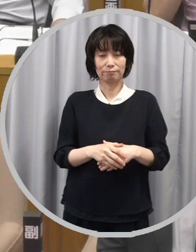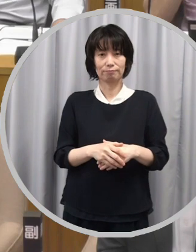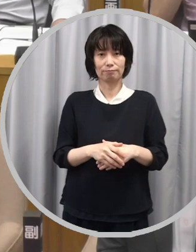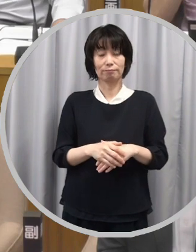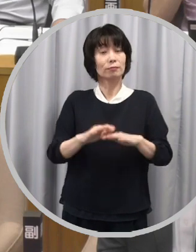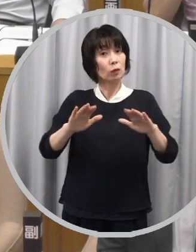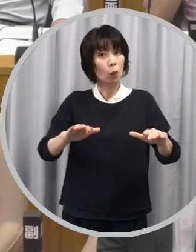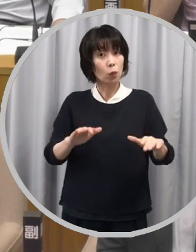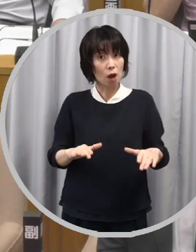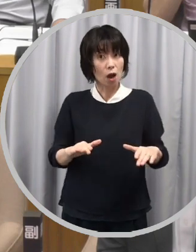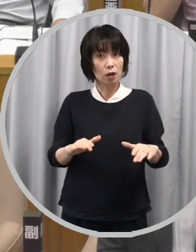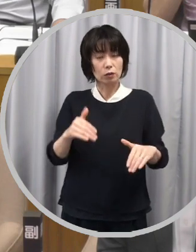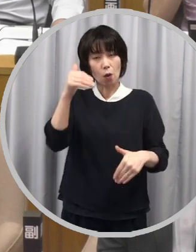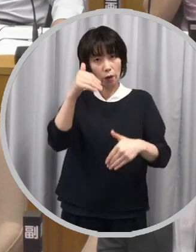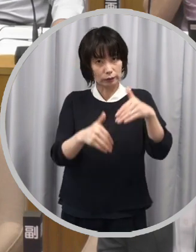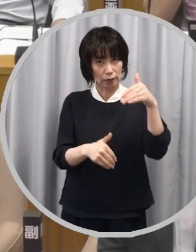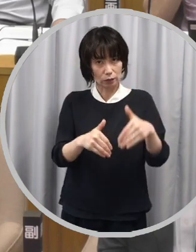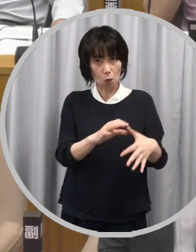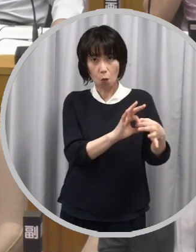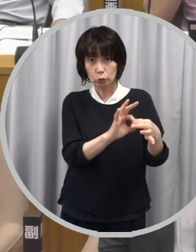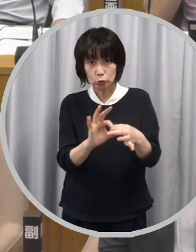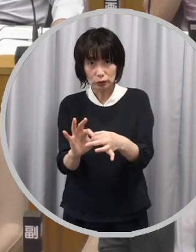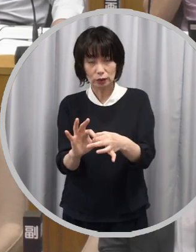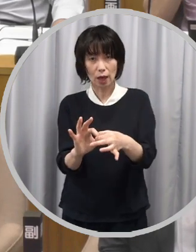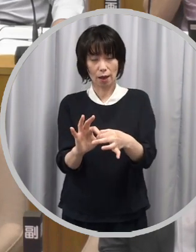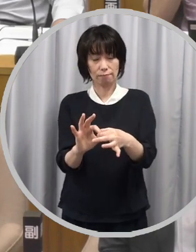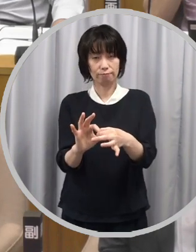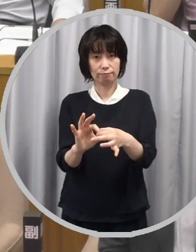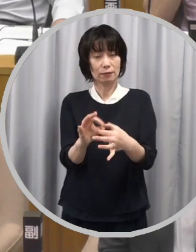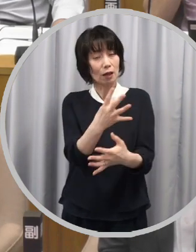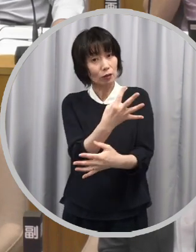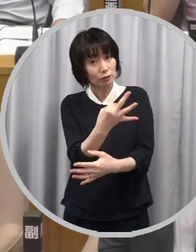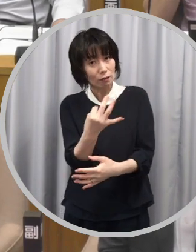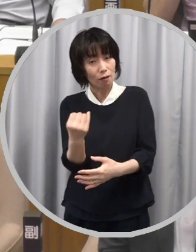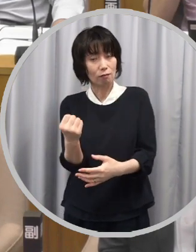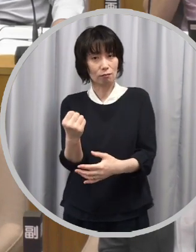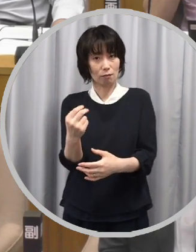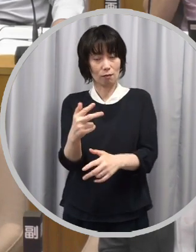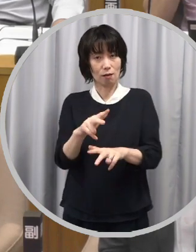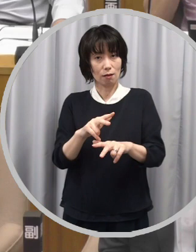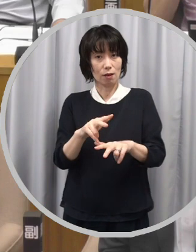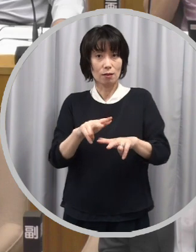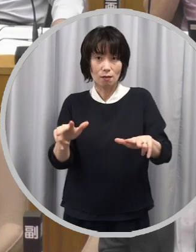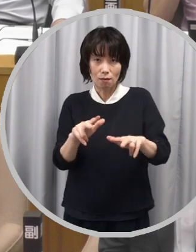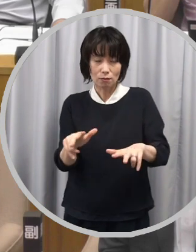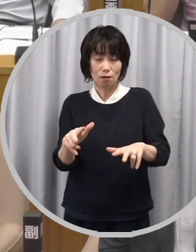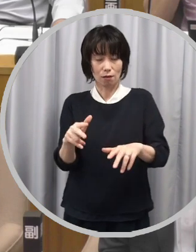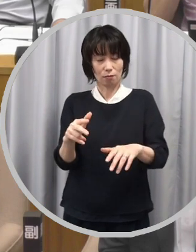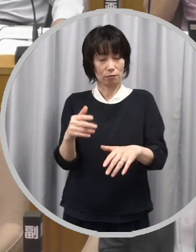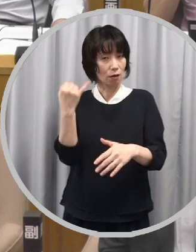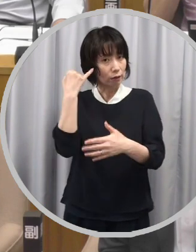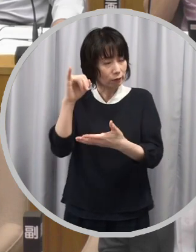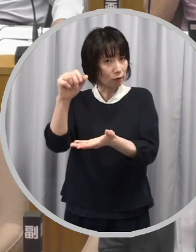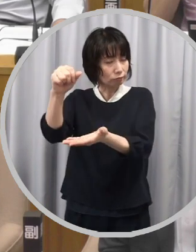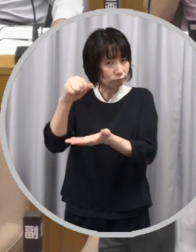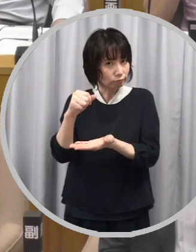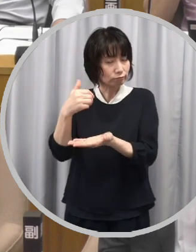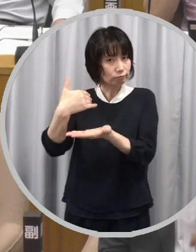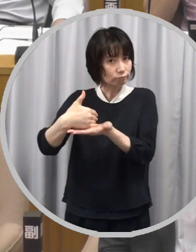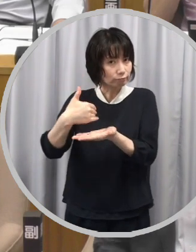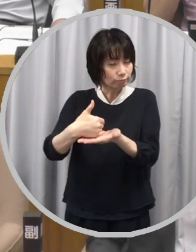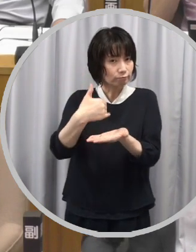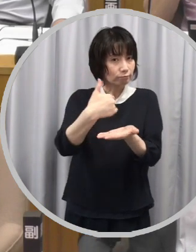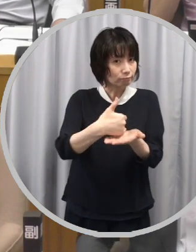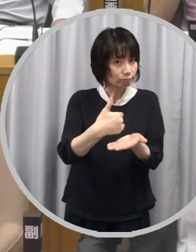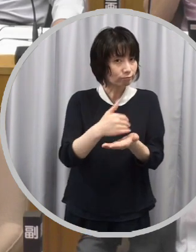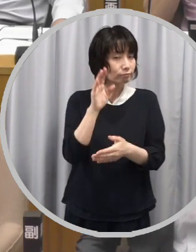の選挙を通じて、多くの方と市政に対する意見を直接聞